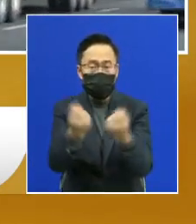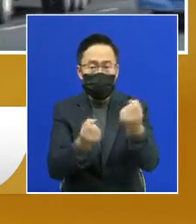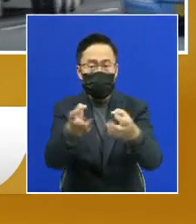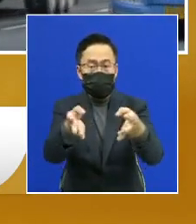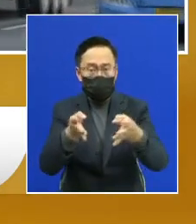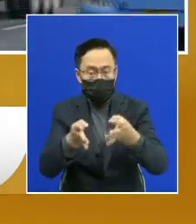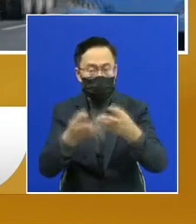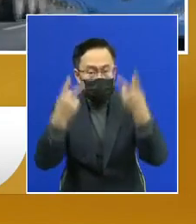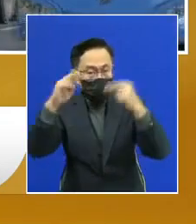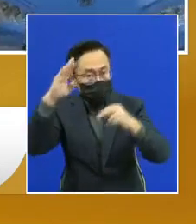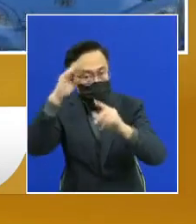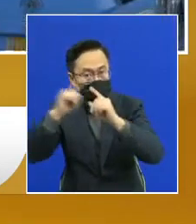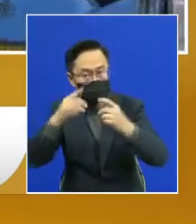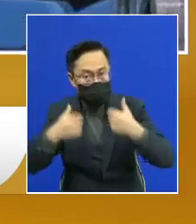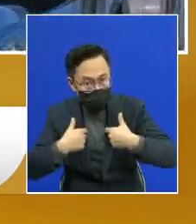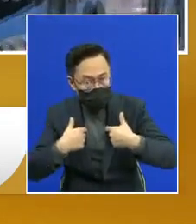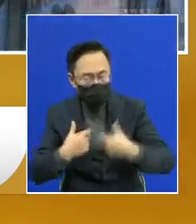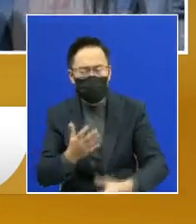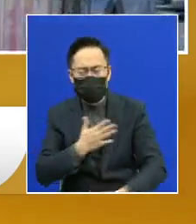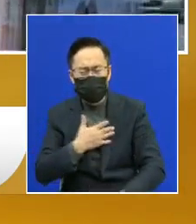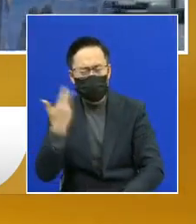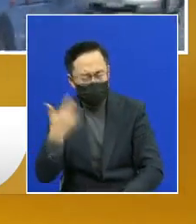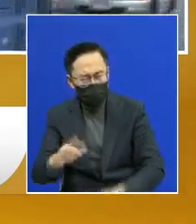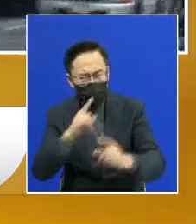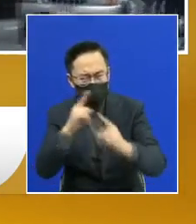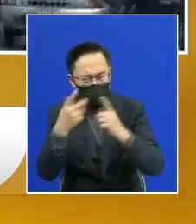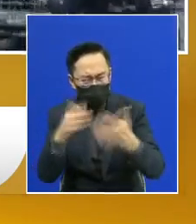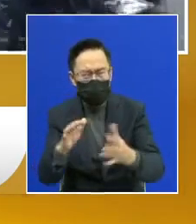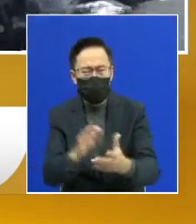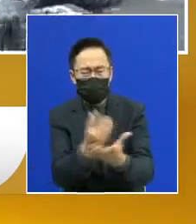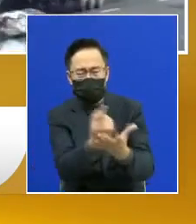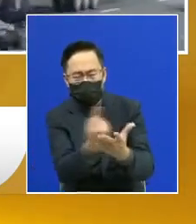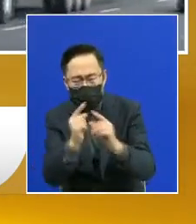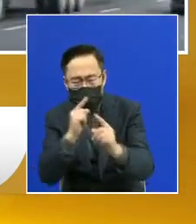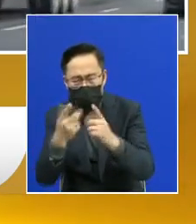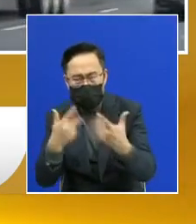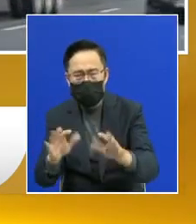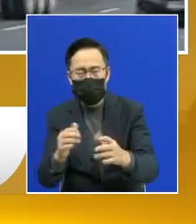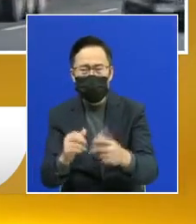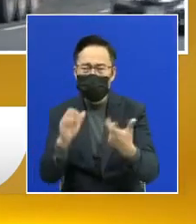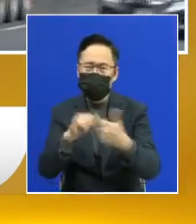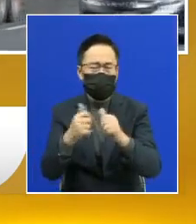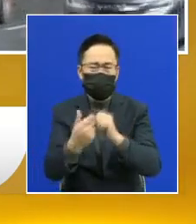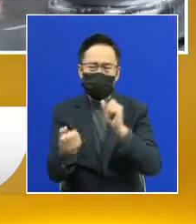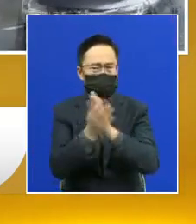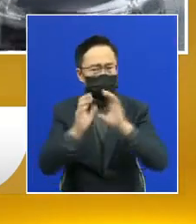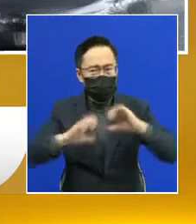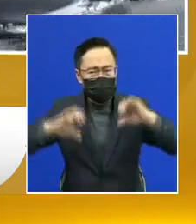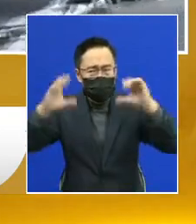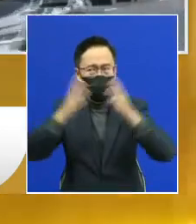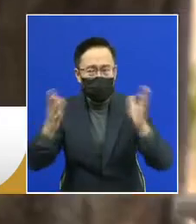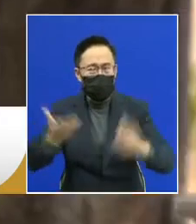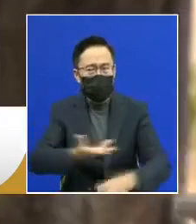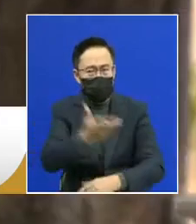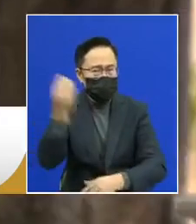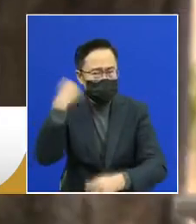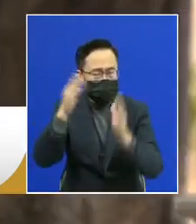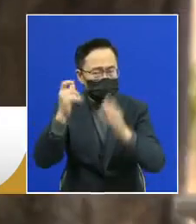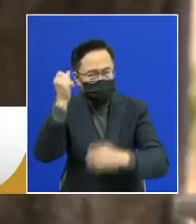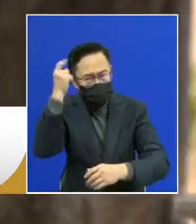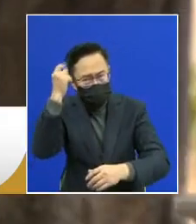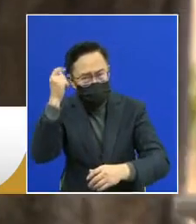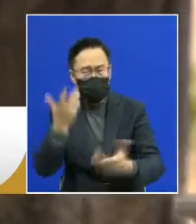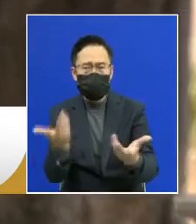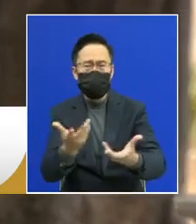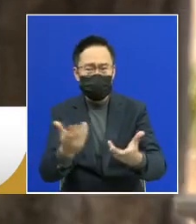บรรทุกหรือเปล่าถ้านายกยืนยันว่าทำความเข้าใจมาโดยตลอดนะคะแต่ว่าตอนนี้รัฐบาลเจอหลายเรื่องจริงๆก็อยากจะให้ทุกคนเข้าใจด้วยลอง